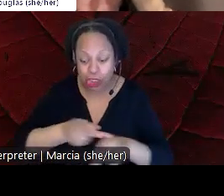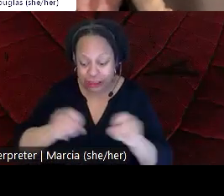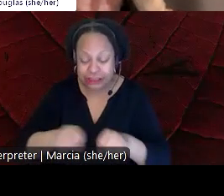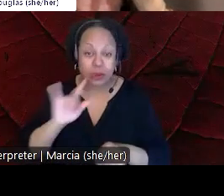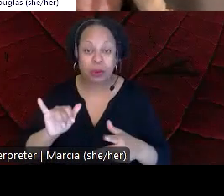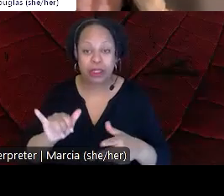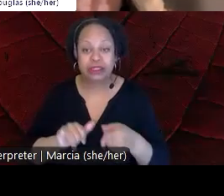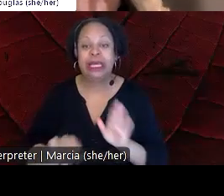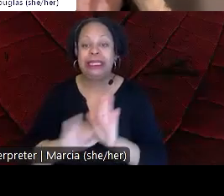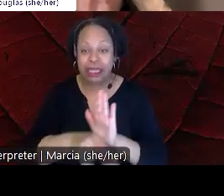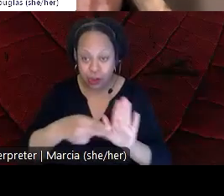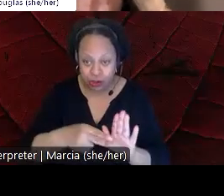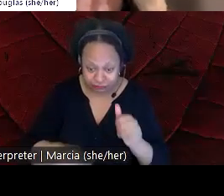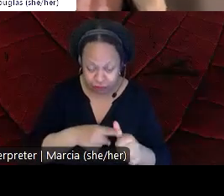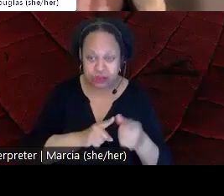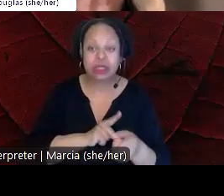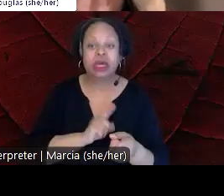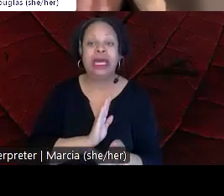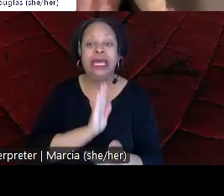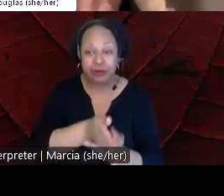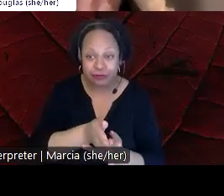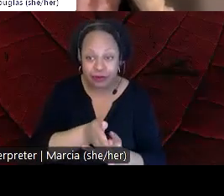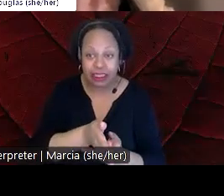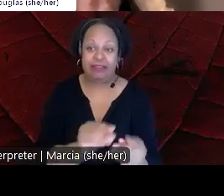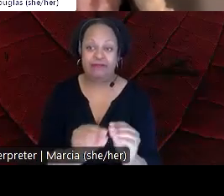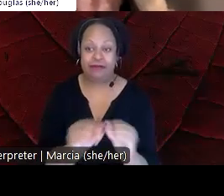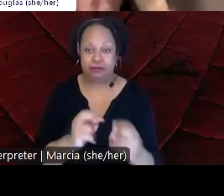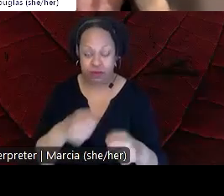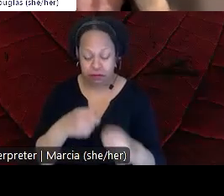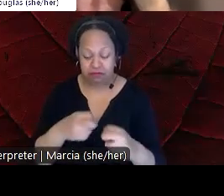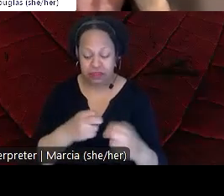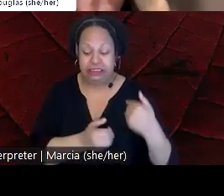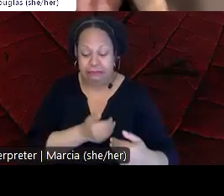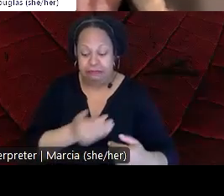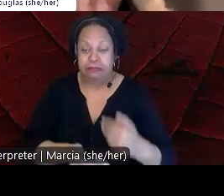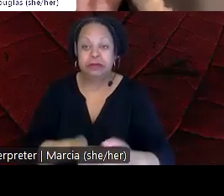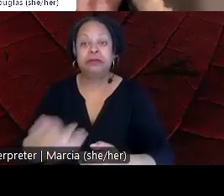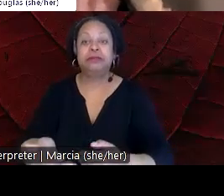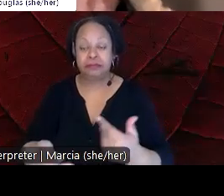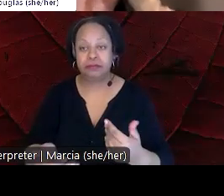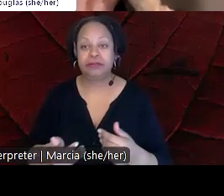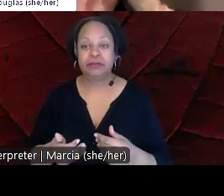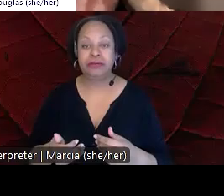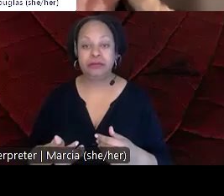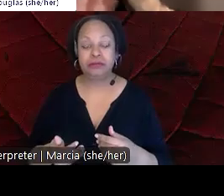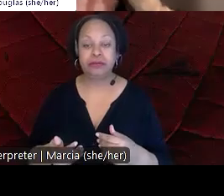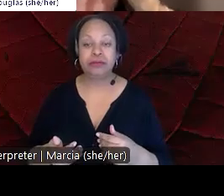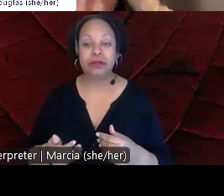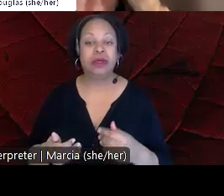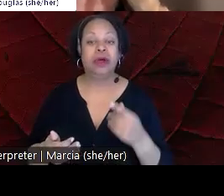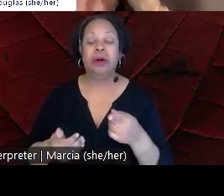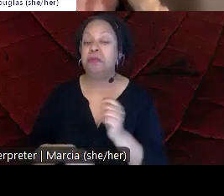sont interprétés comme étant un diagnostic, une intervention, une correction du problème,